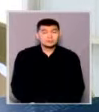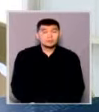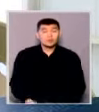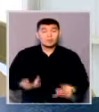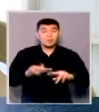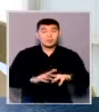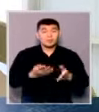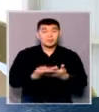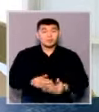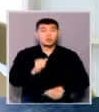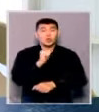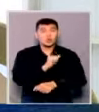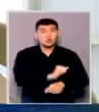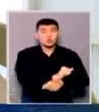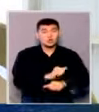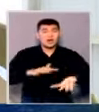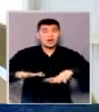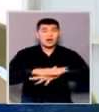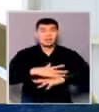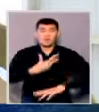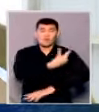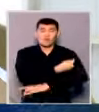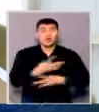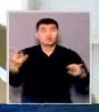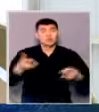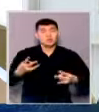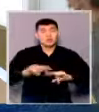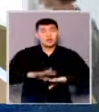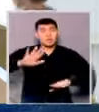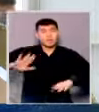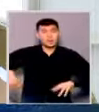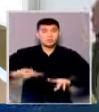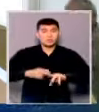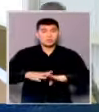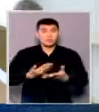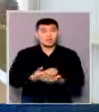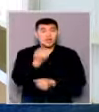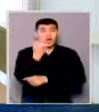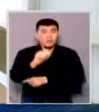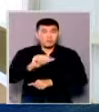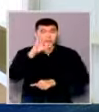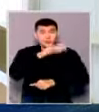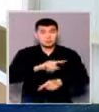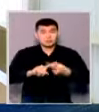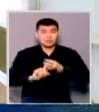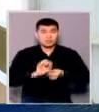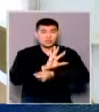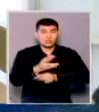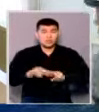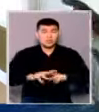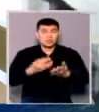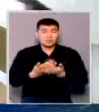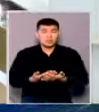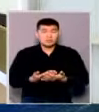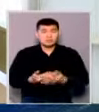Енді бұл індет тоқтау үшін барлық халық вакцина алу керек шығар. Содан кейінде бұл індеттен құтылатын шығармыз. Әйтпесе